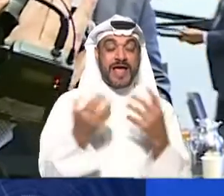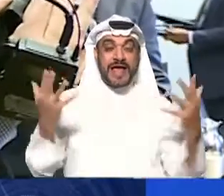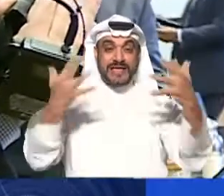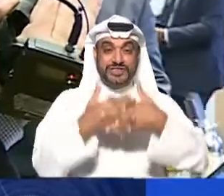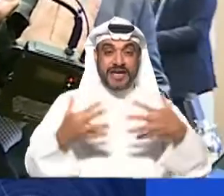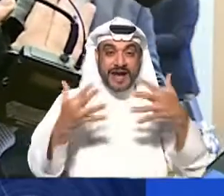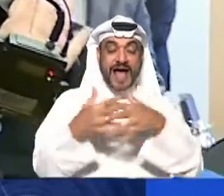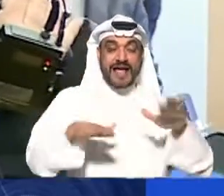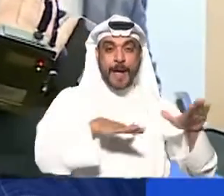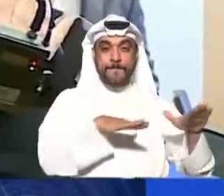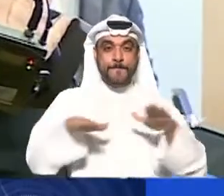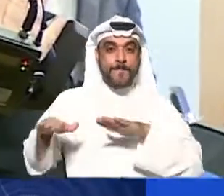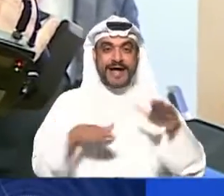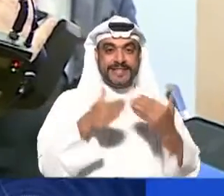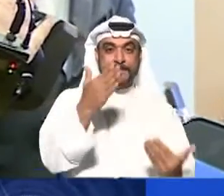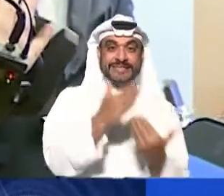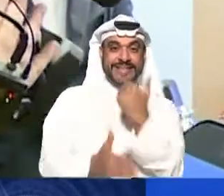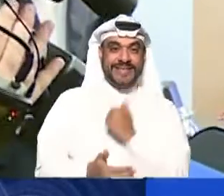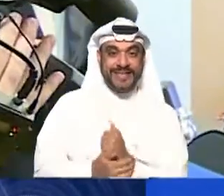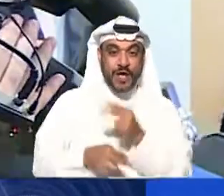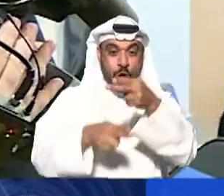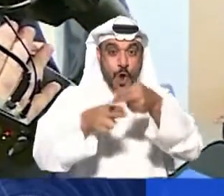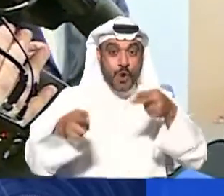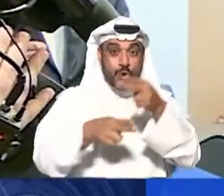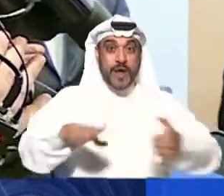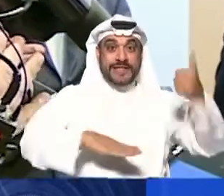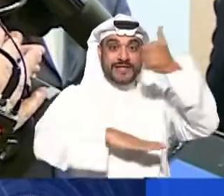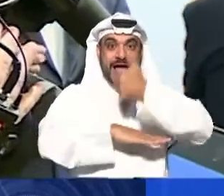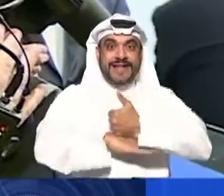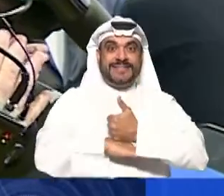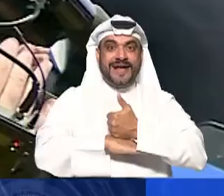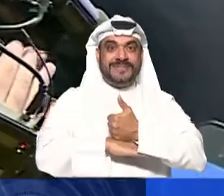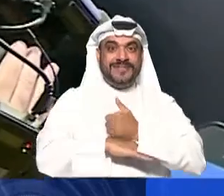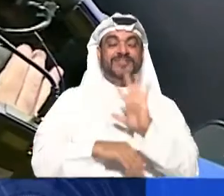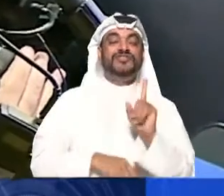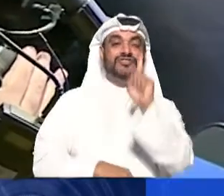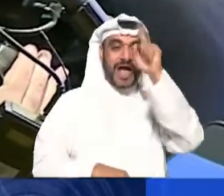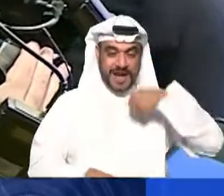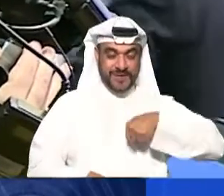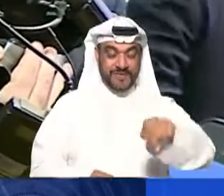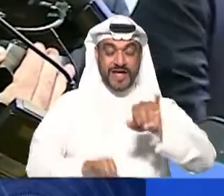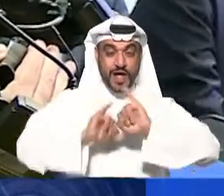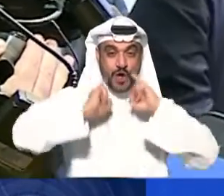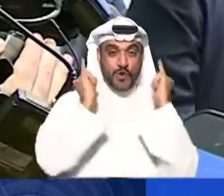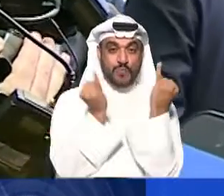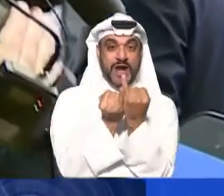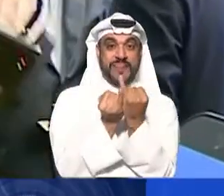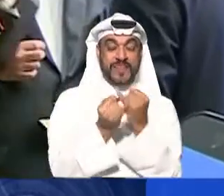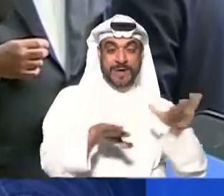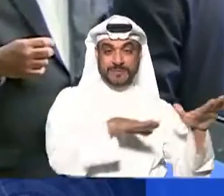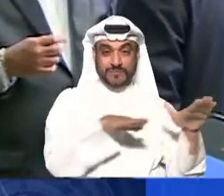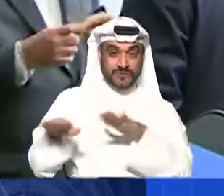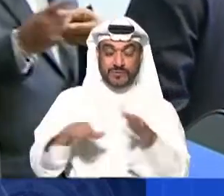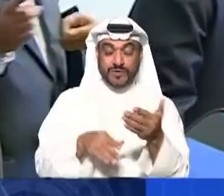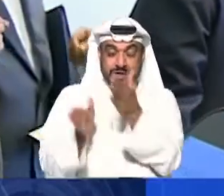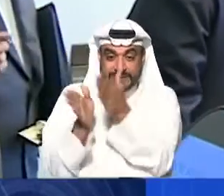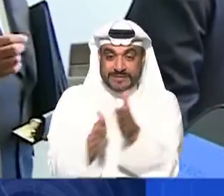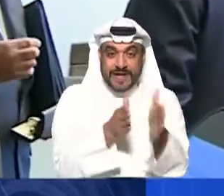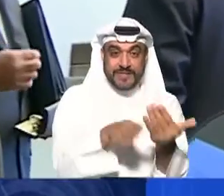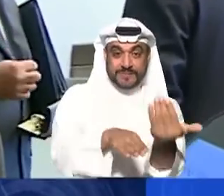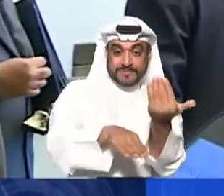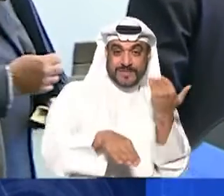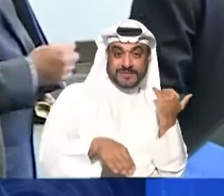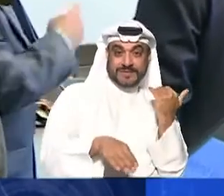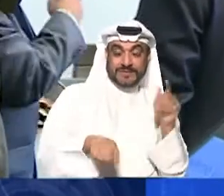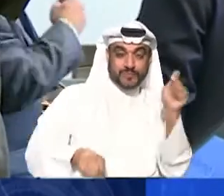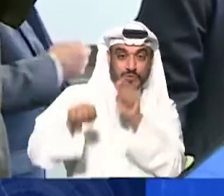المكتب الجديد. الكويت نقطة ارتكاز هامة بالنسبة للمنظمة، وسيتم من خلال المكتب الذي بدأ التحضير له منذ مدة تطوير